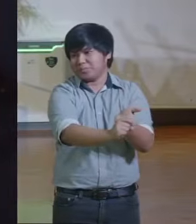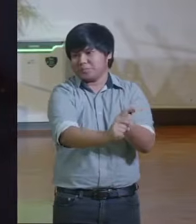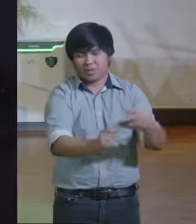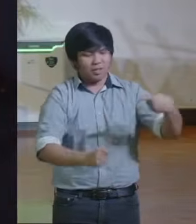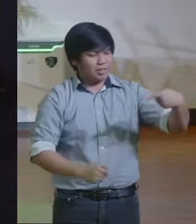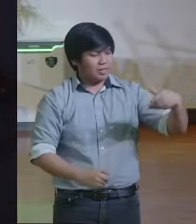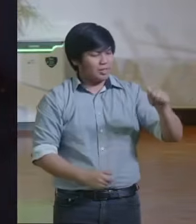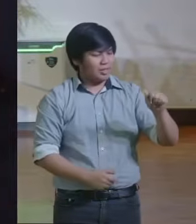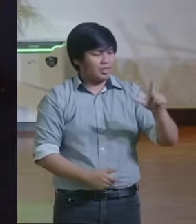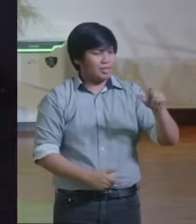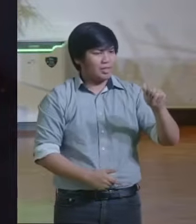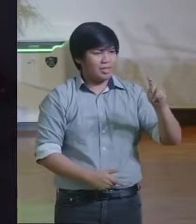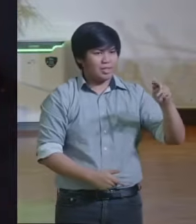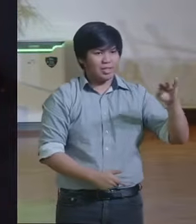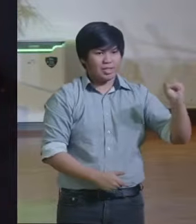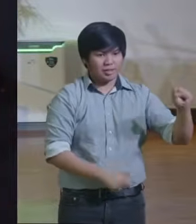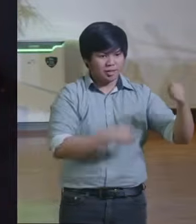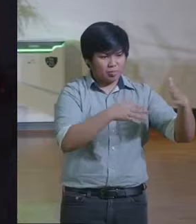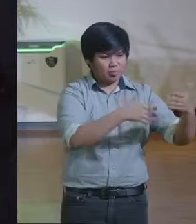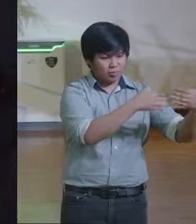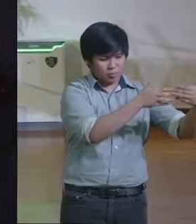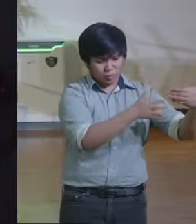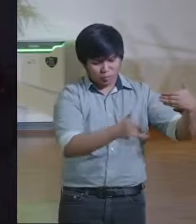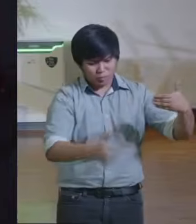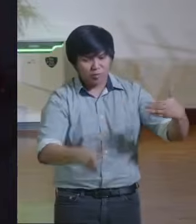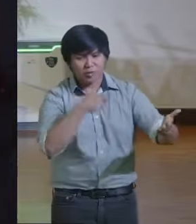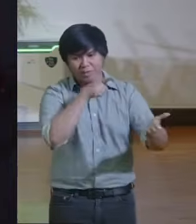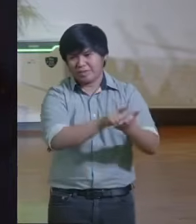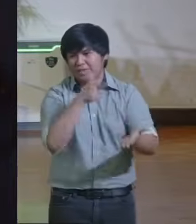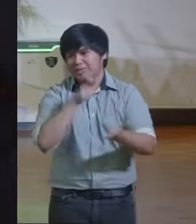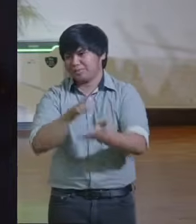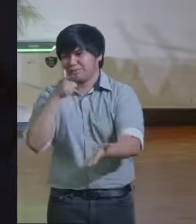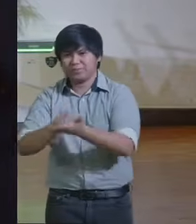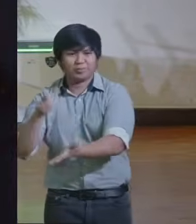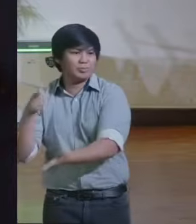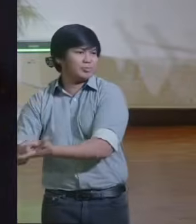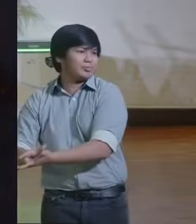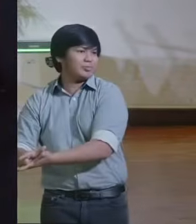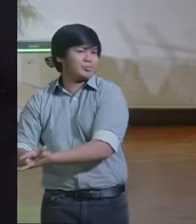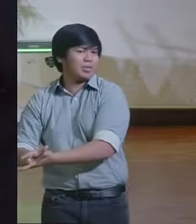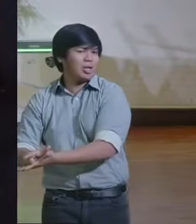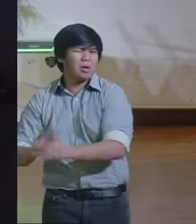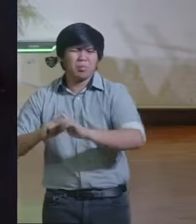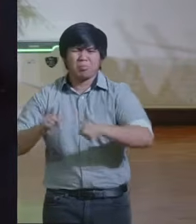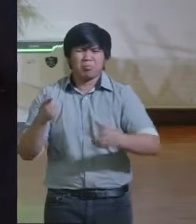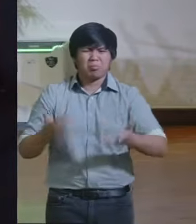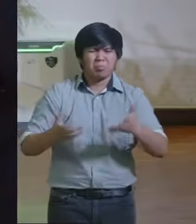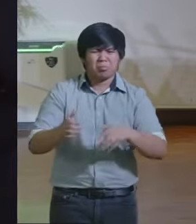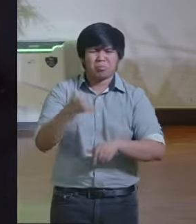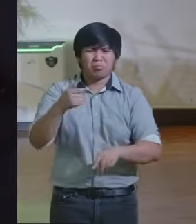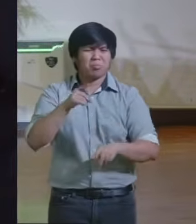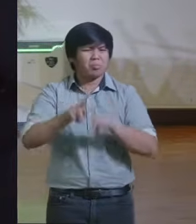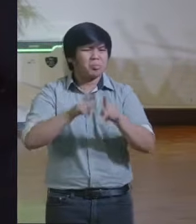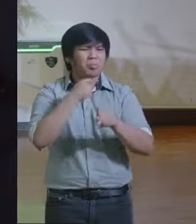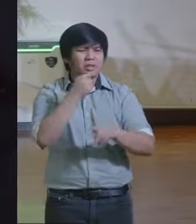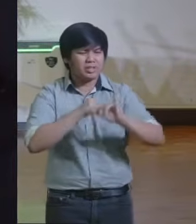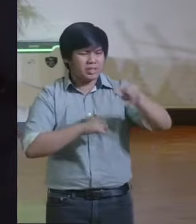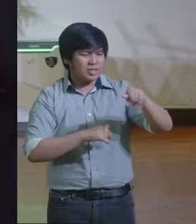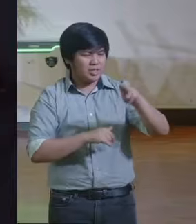Galatians po. Hindi pa rin sigurado kasi meron pa hong isang candidate. Ang isang candidate po,